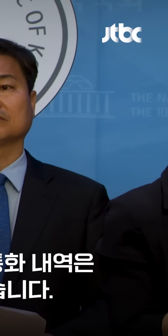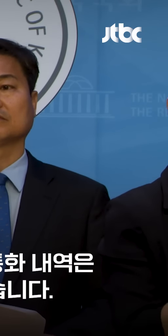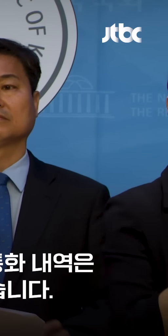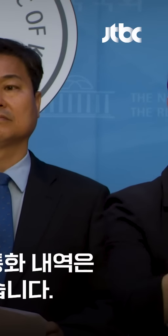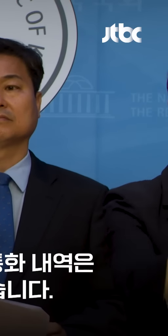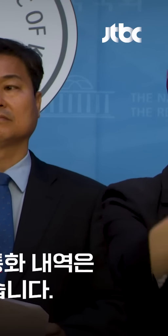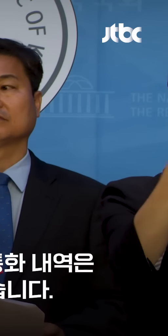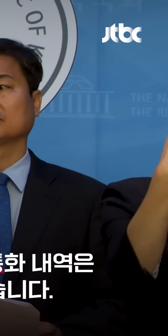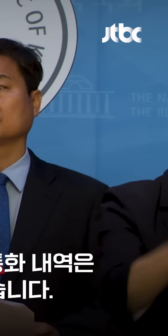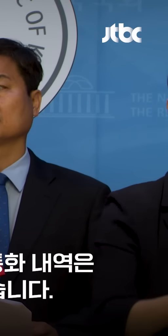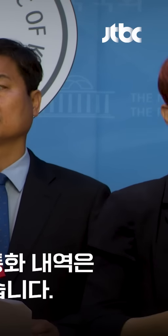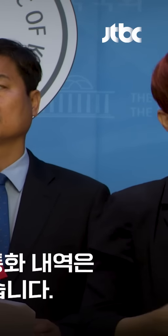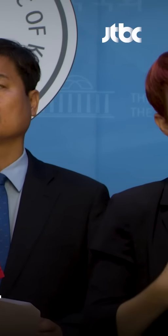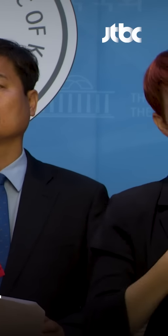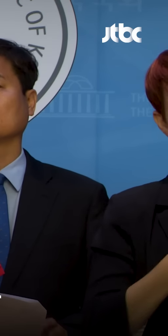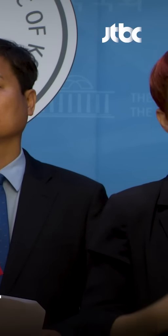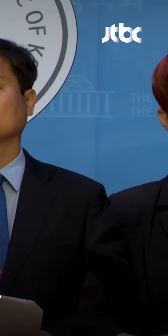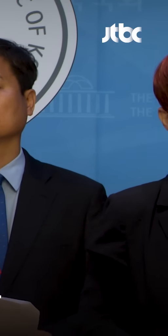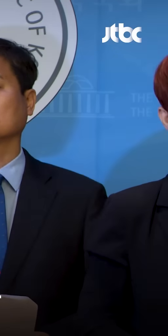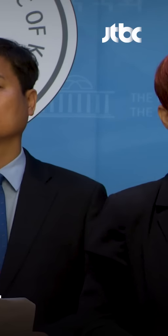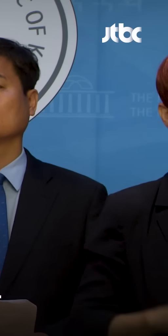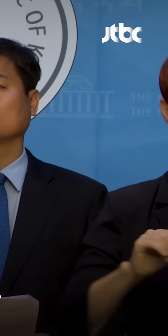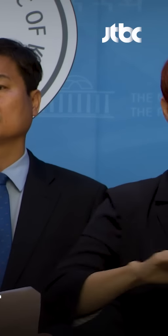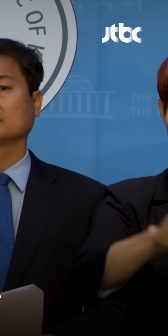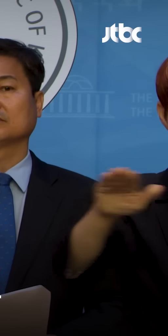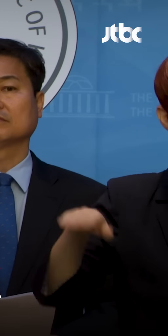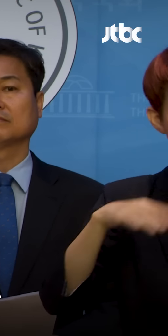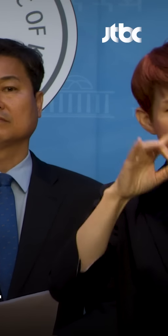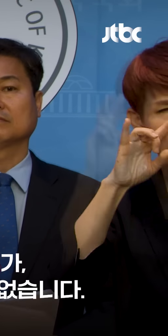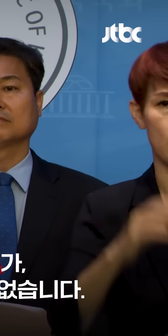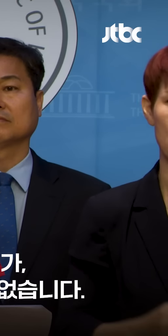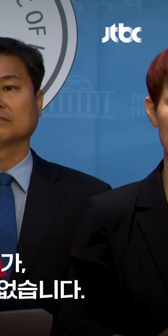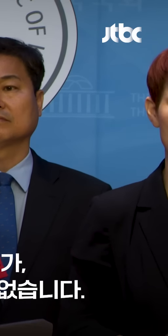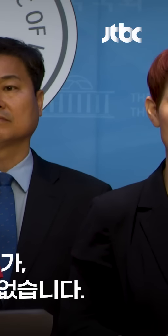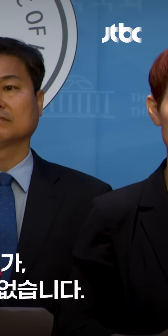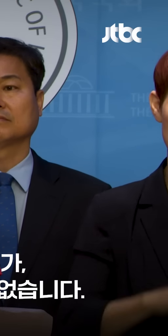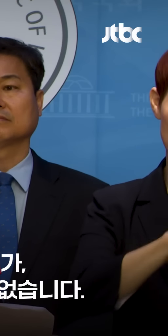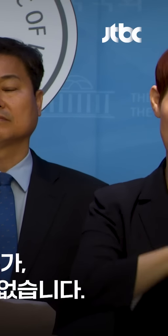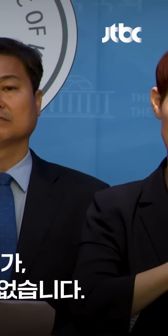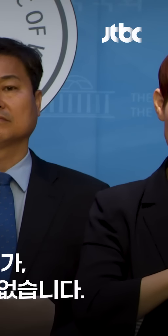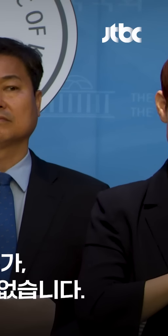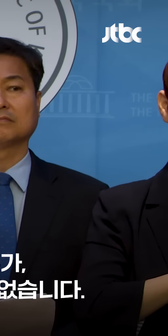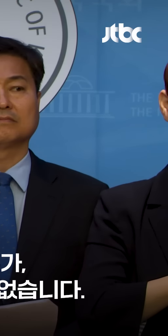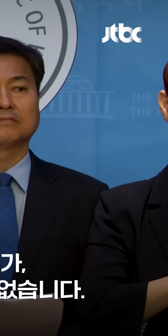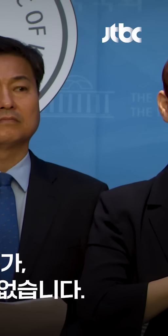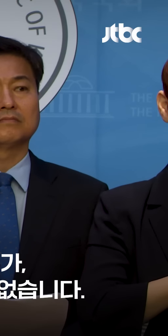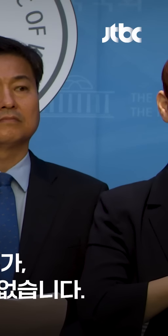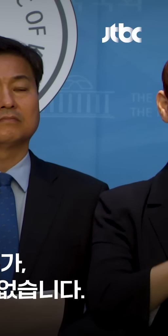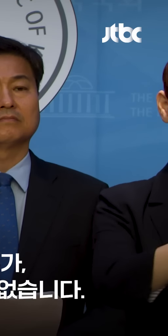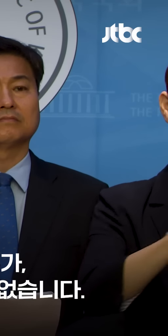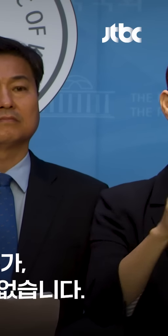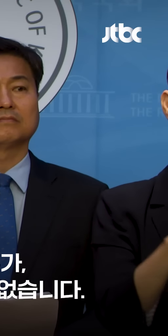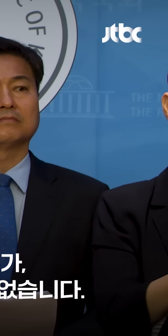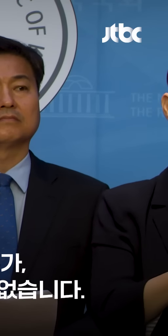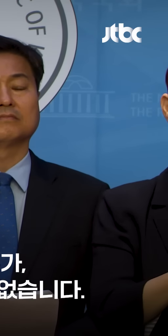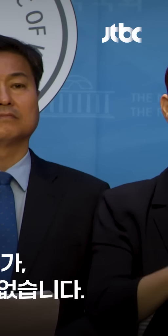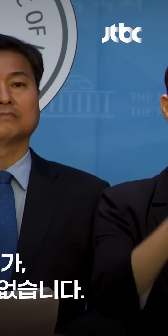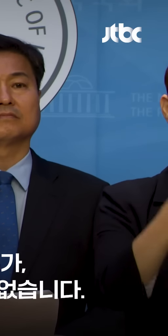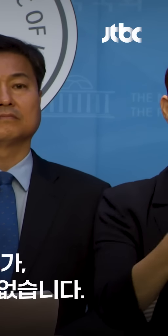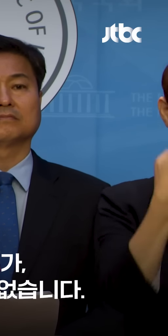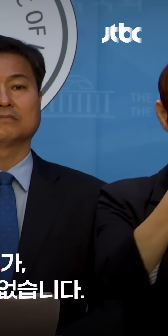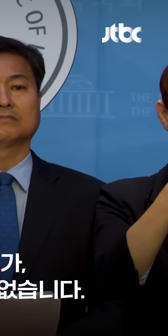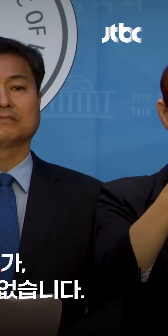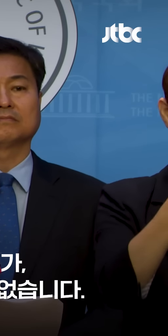됐을 가능성이 매우 높습니다. 모든 국민이 궁금해하실 겁니다. 국방장관이 서명한 수사 결과를 누가 왜